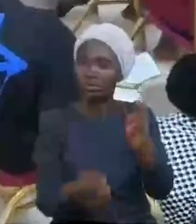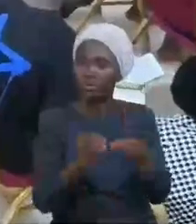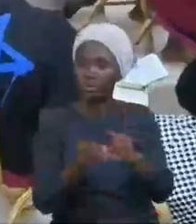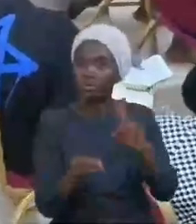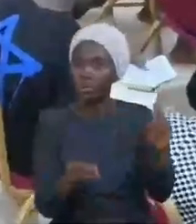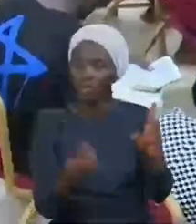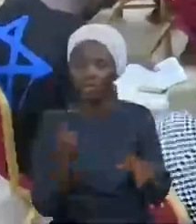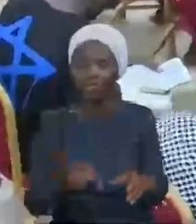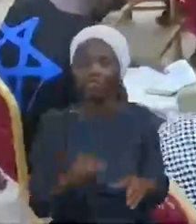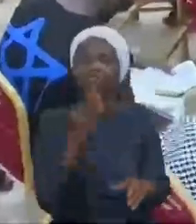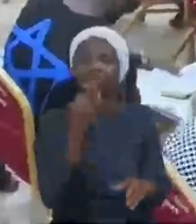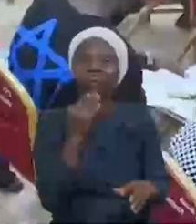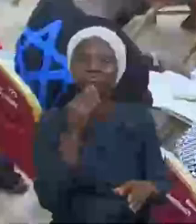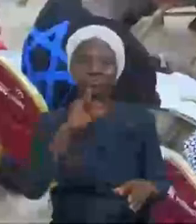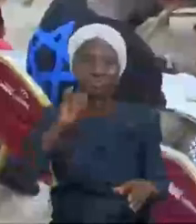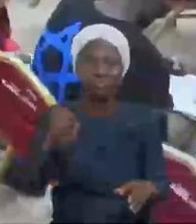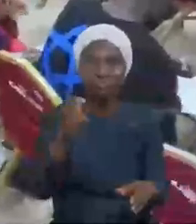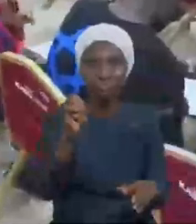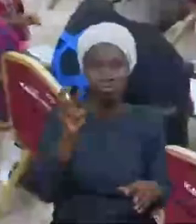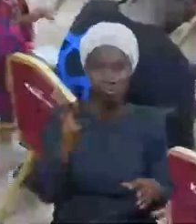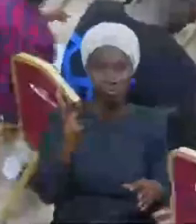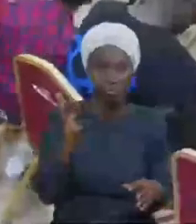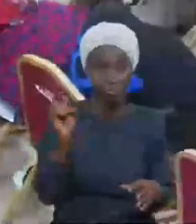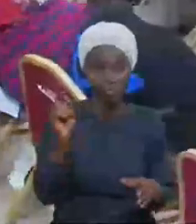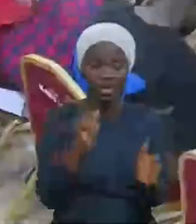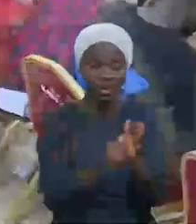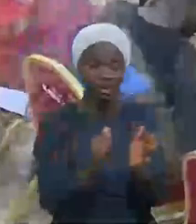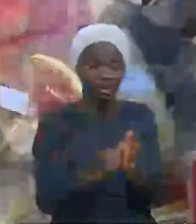Premièrement, les Juifs qui ont crucifié Christ.